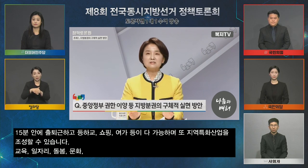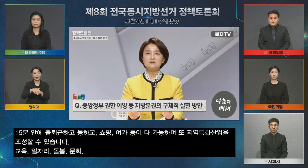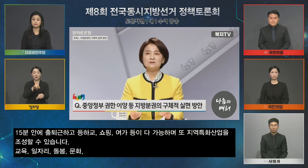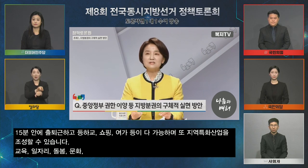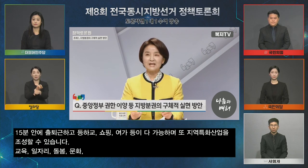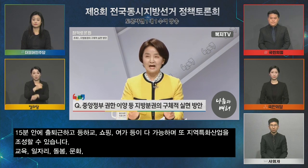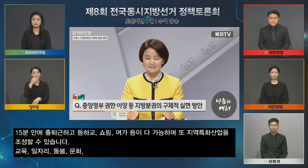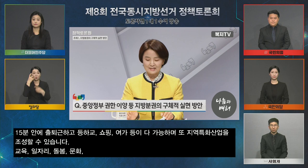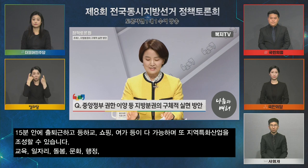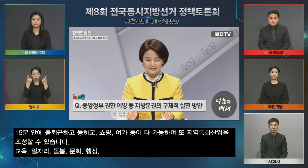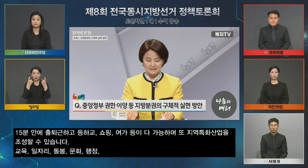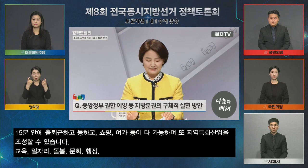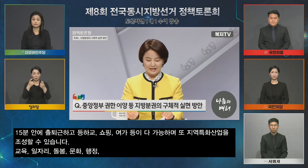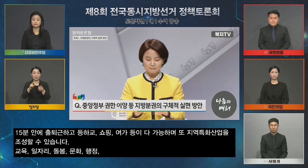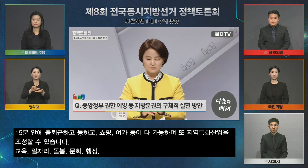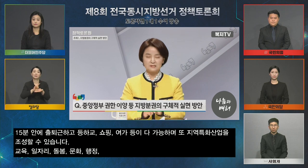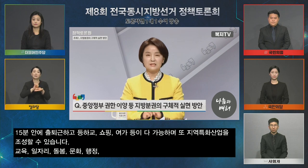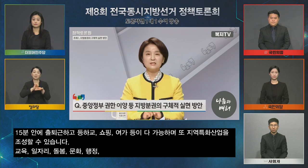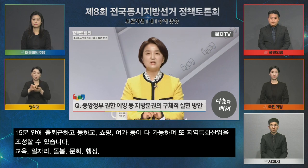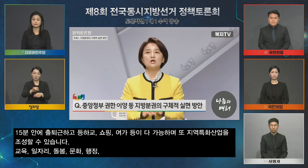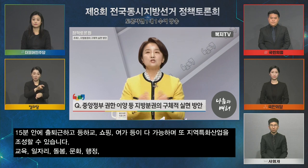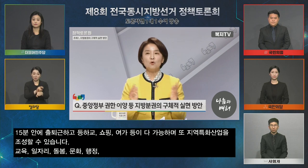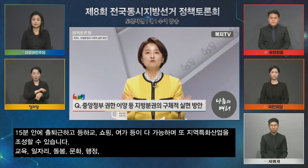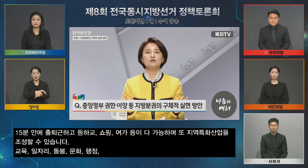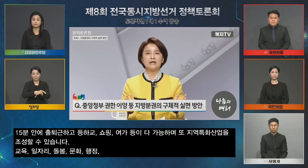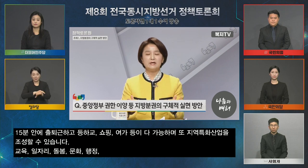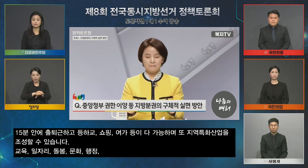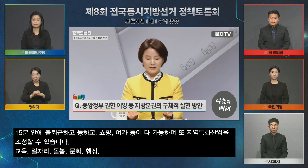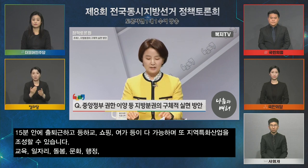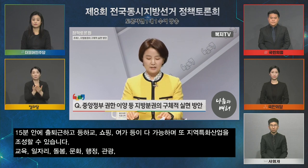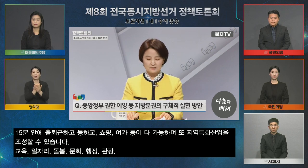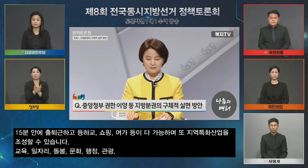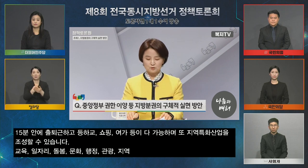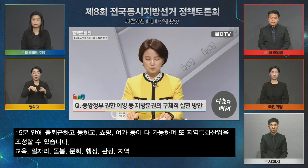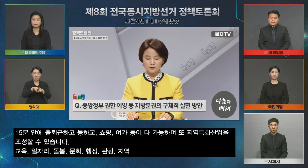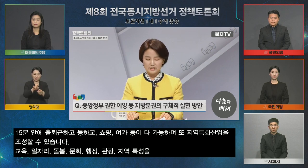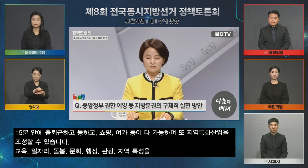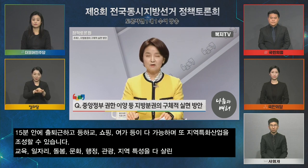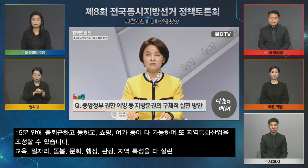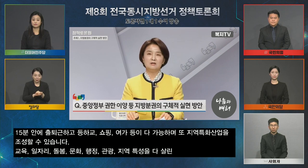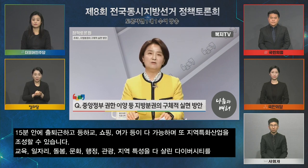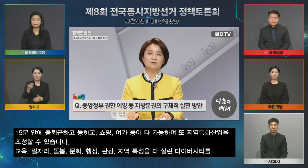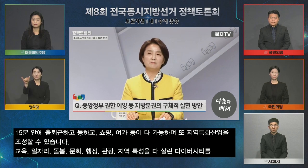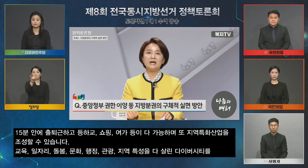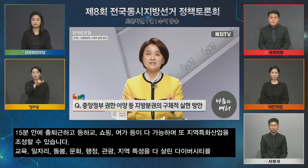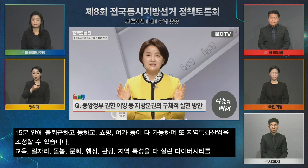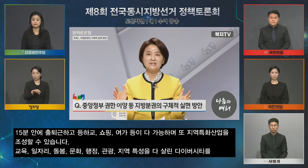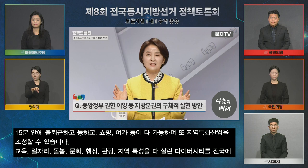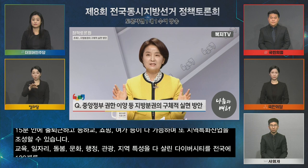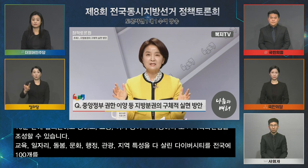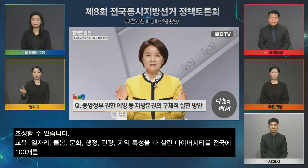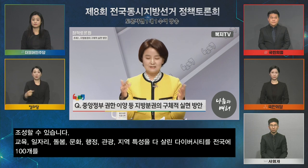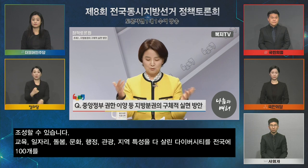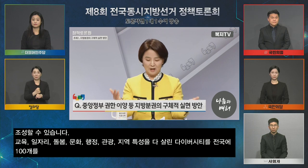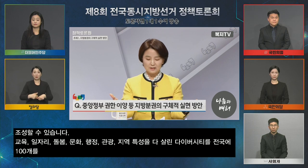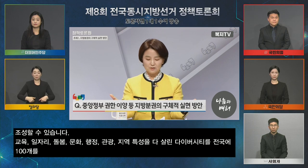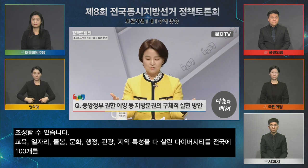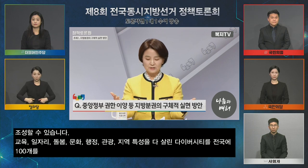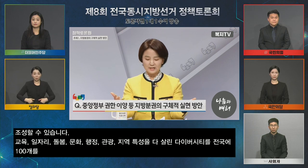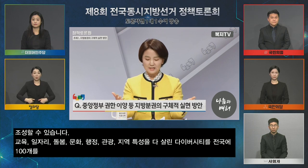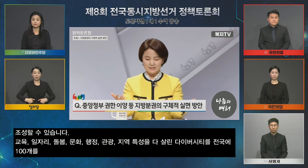지역 특성을 다 살린 다이버시티를 전국에 100개를 조성해서 메가시티라는